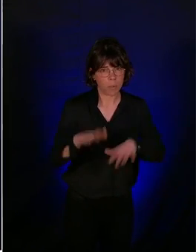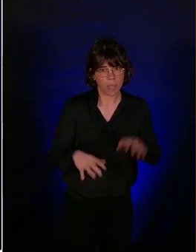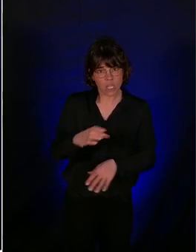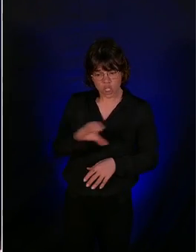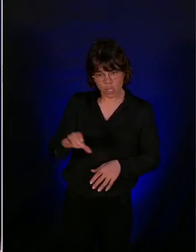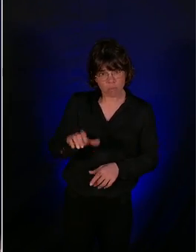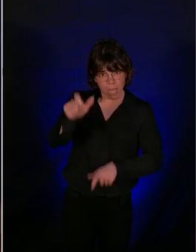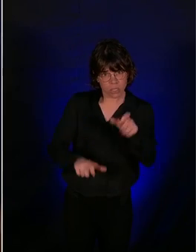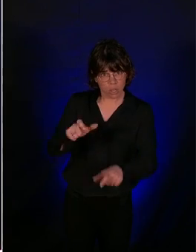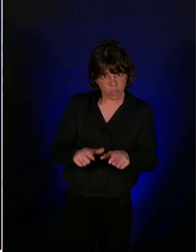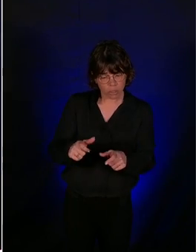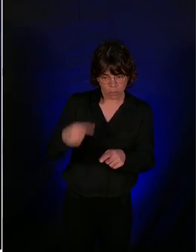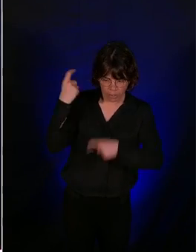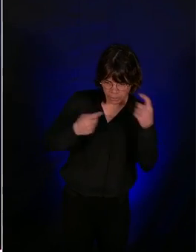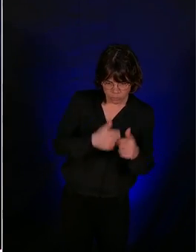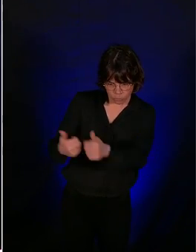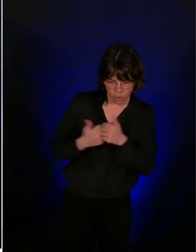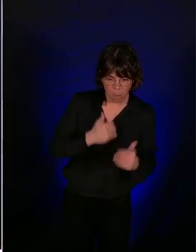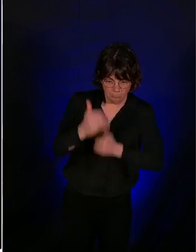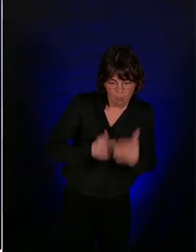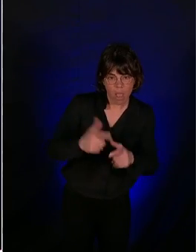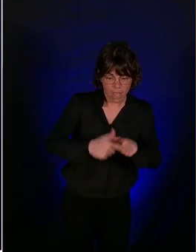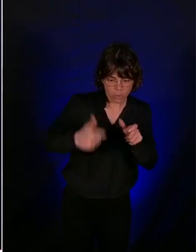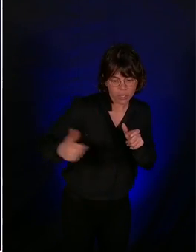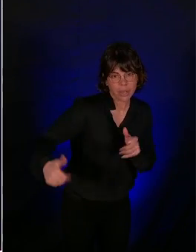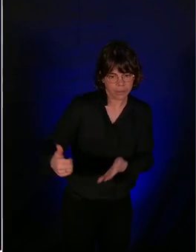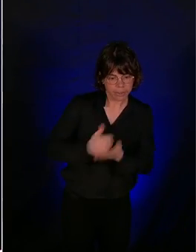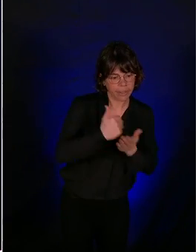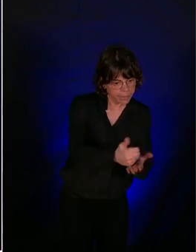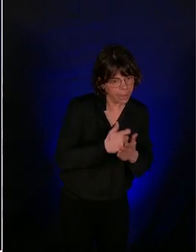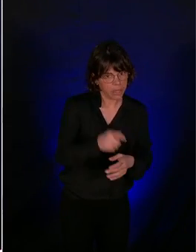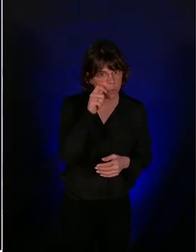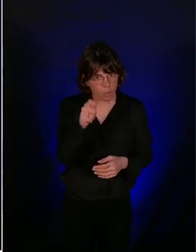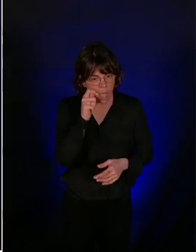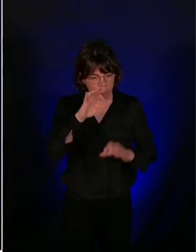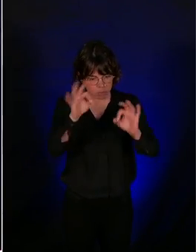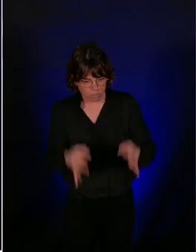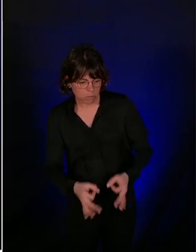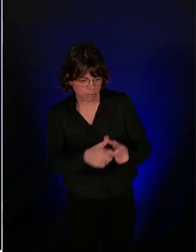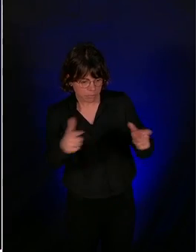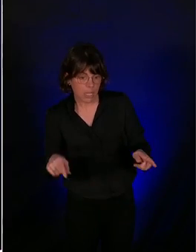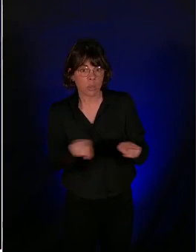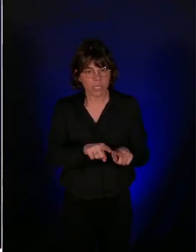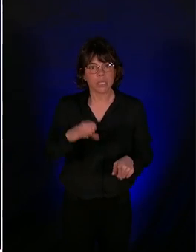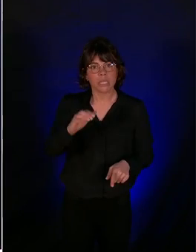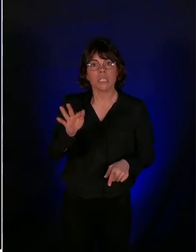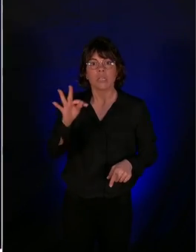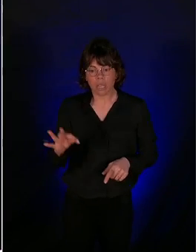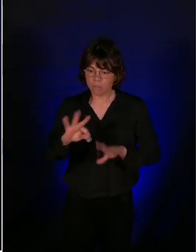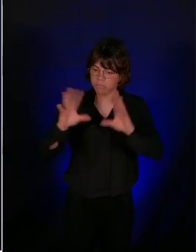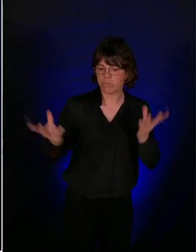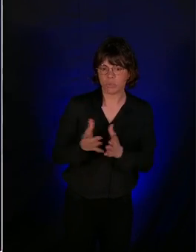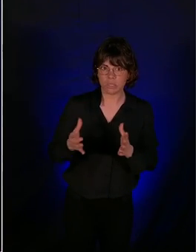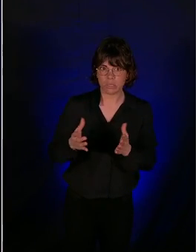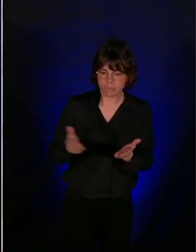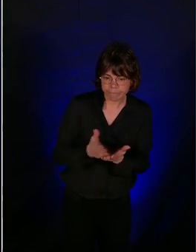salariés qui a travaillé à monter un plan industriel aider avec les sociétés d'experti comptable et la CGT dans toutes ces strates